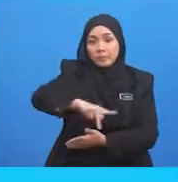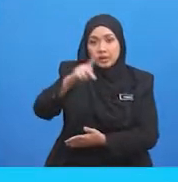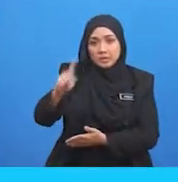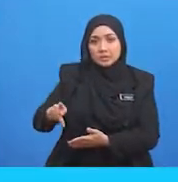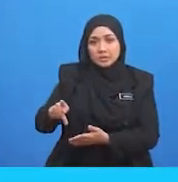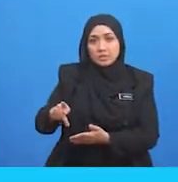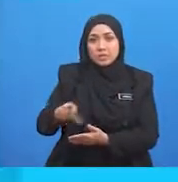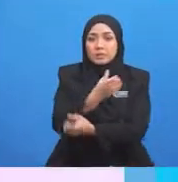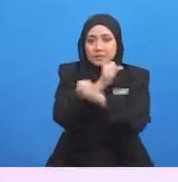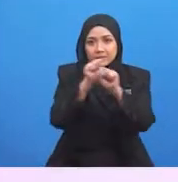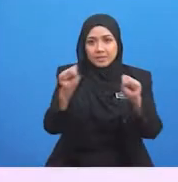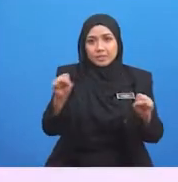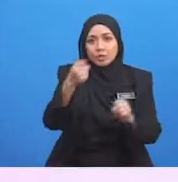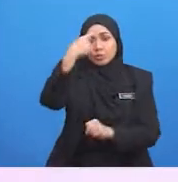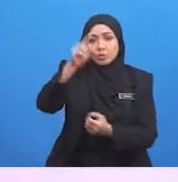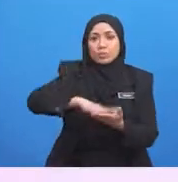kita pada kali ini.